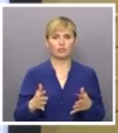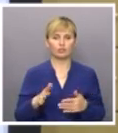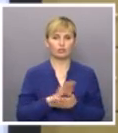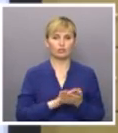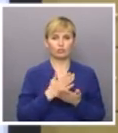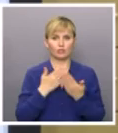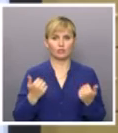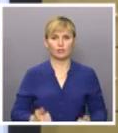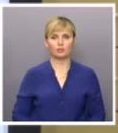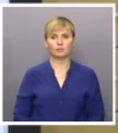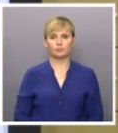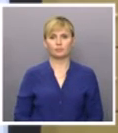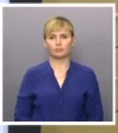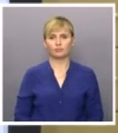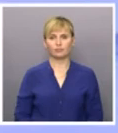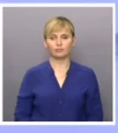в этом нету.